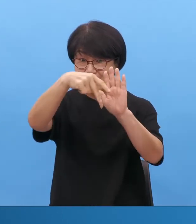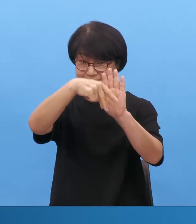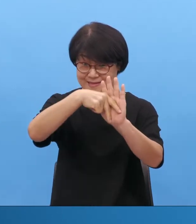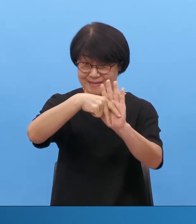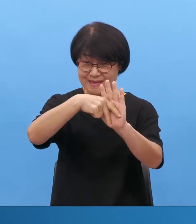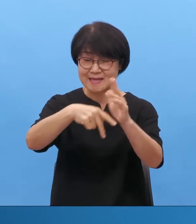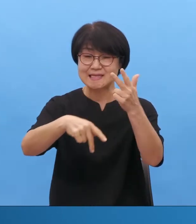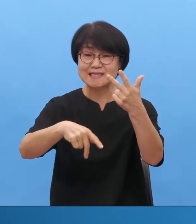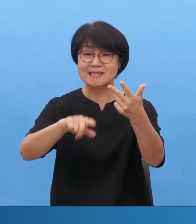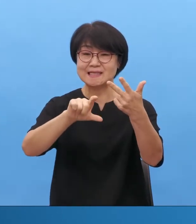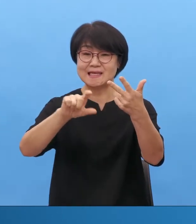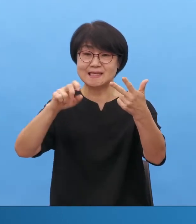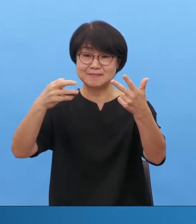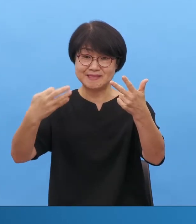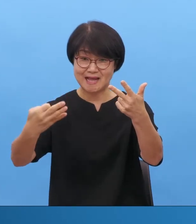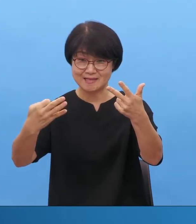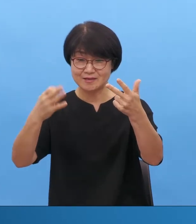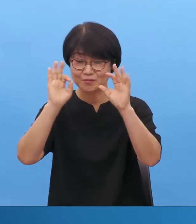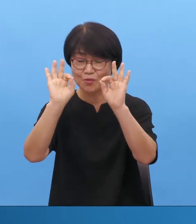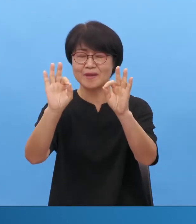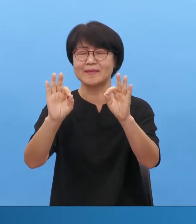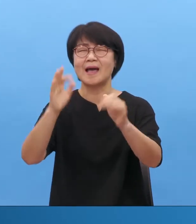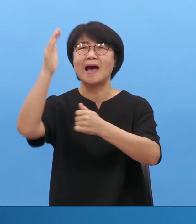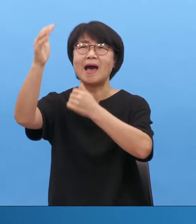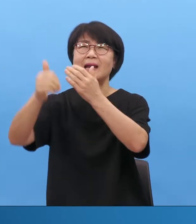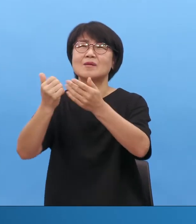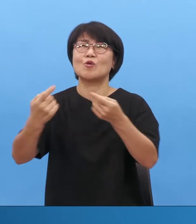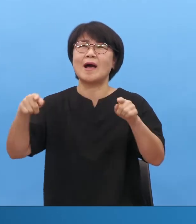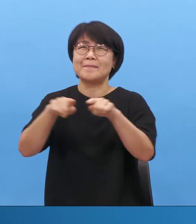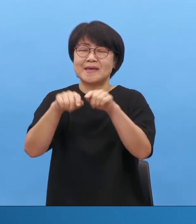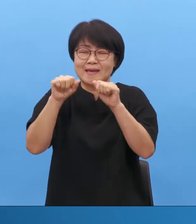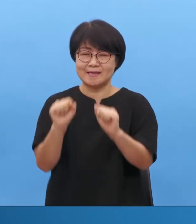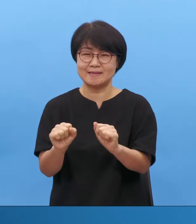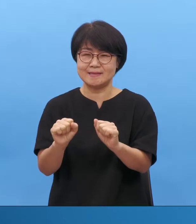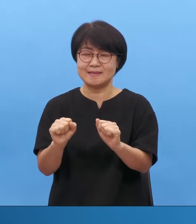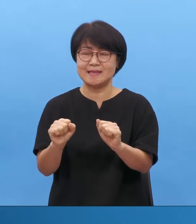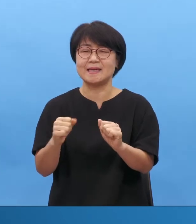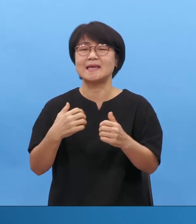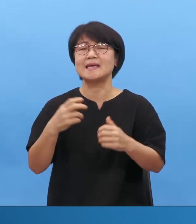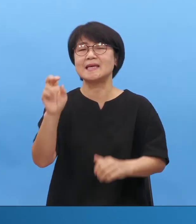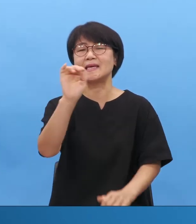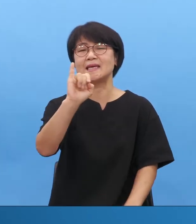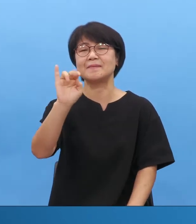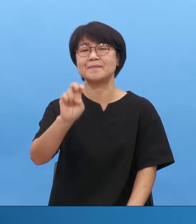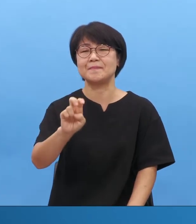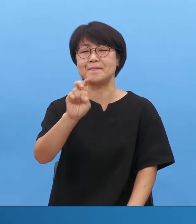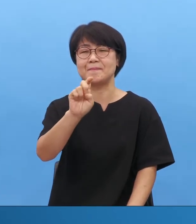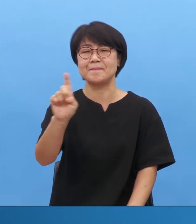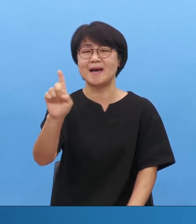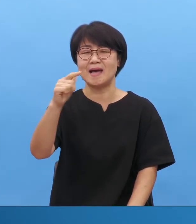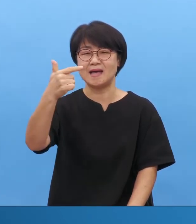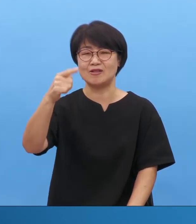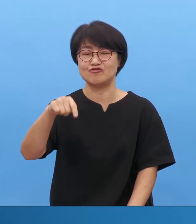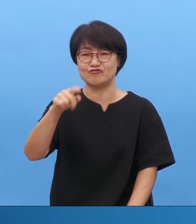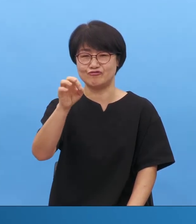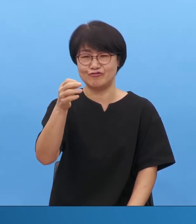단어가 And 나왔습니다. that's what we see in Isaiah chapter 7:14, the word Emmanuel. 또 나와 교회와